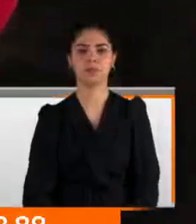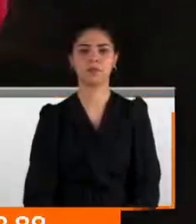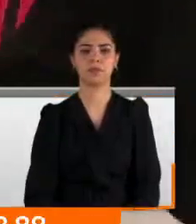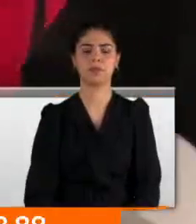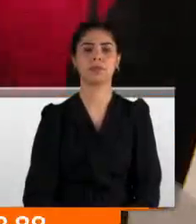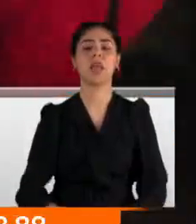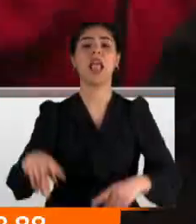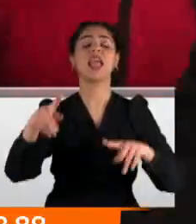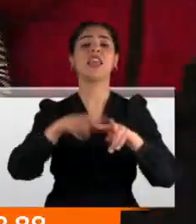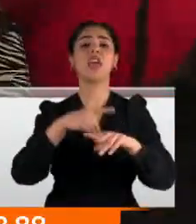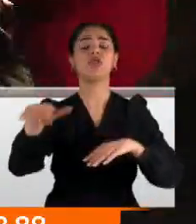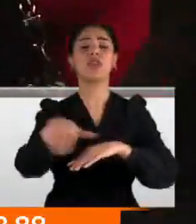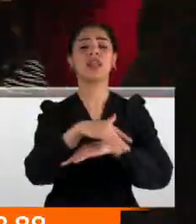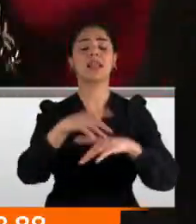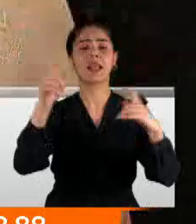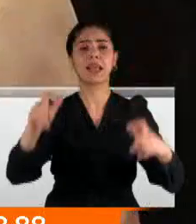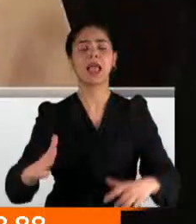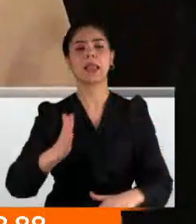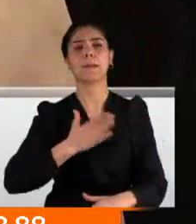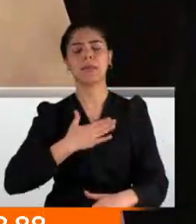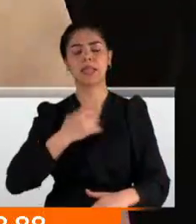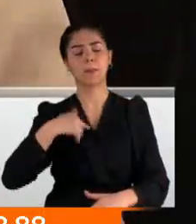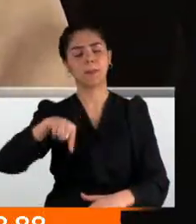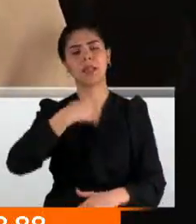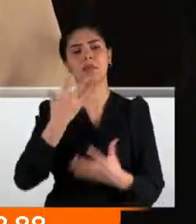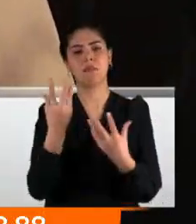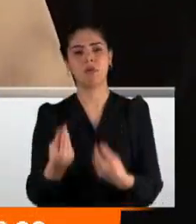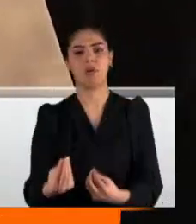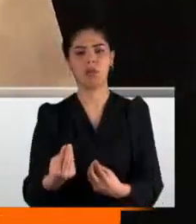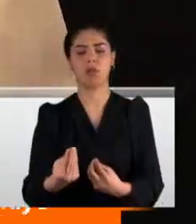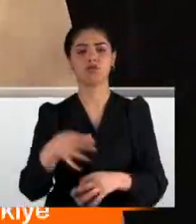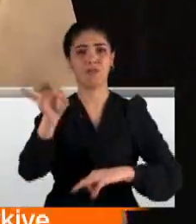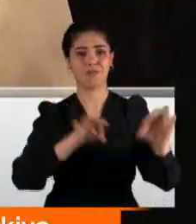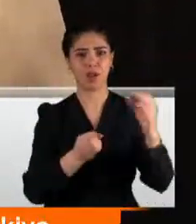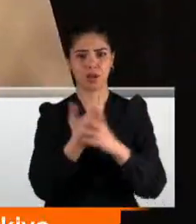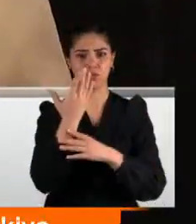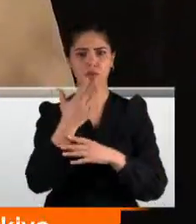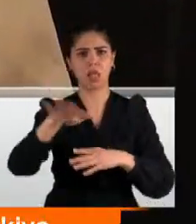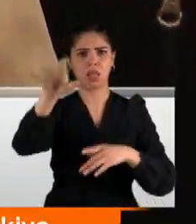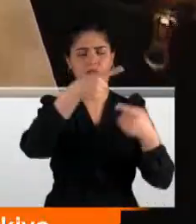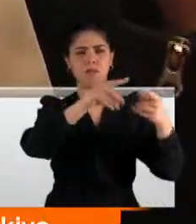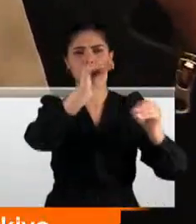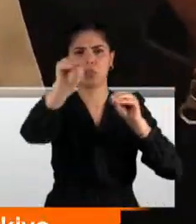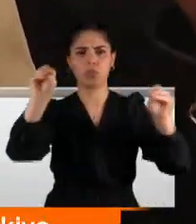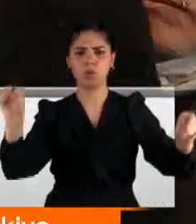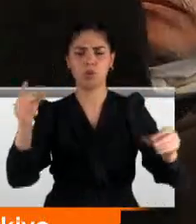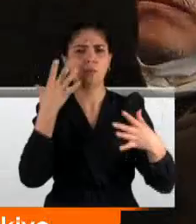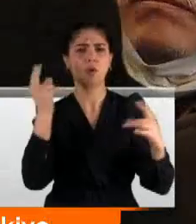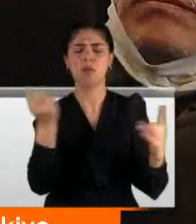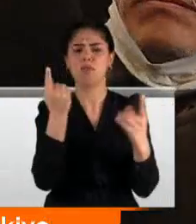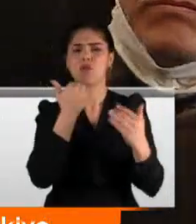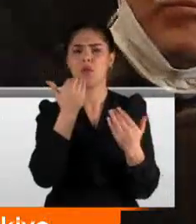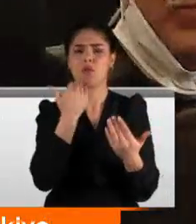Yeşilkent bizimdir, bizim olacak. Kıyı alanı çıktı, park çıktı, herkese çeşit çeşit bir yer çıkarttılar. Böyle bir şey olmaz.